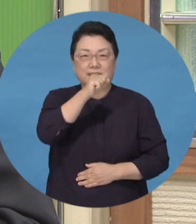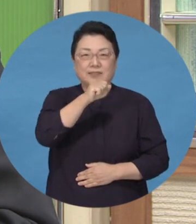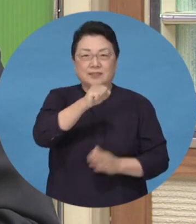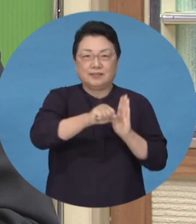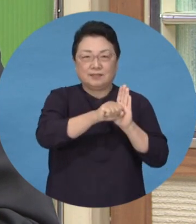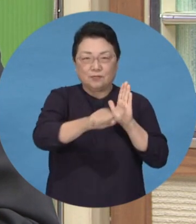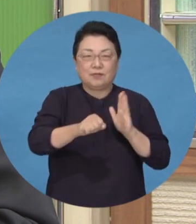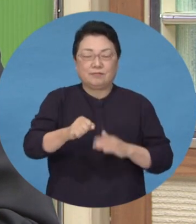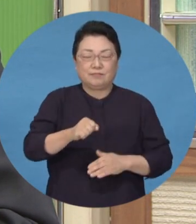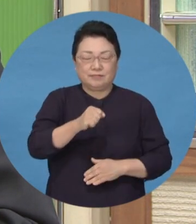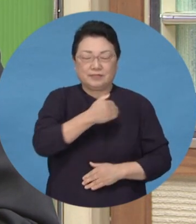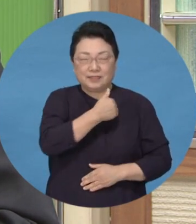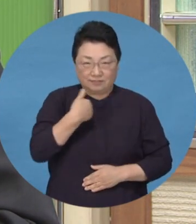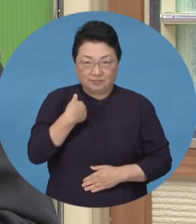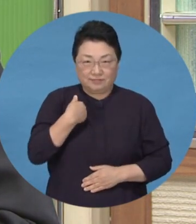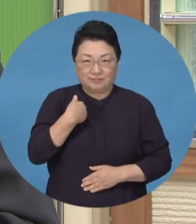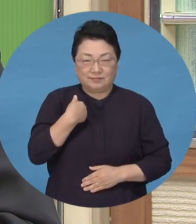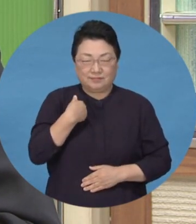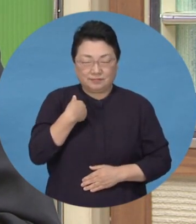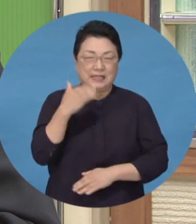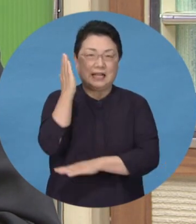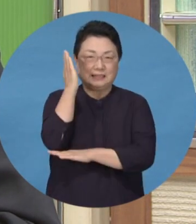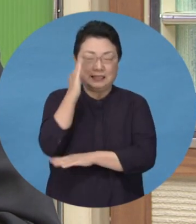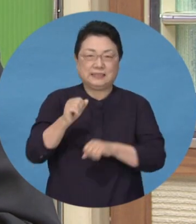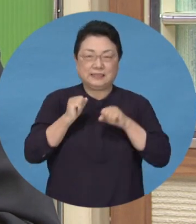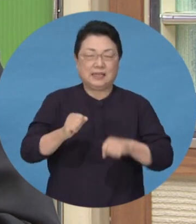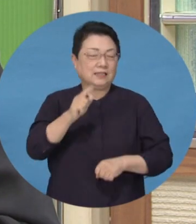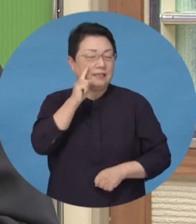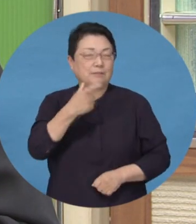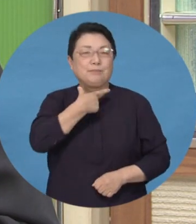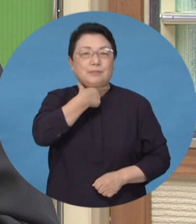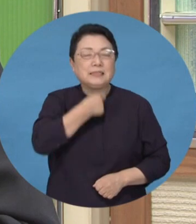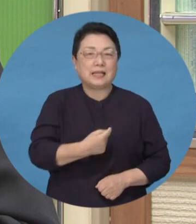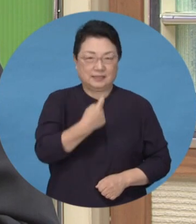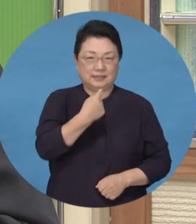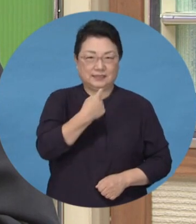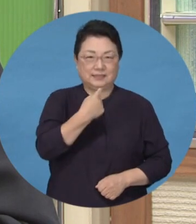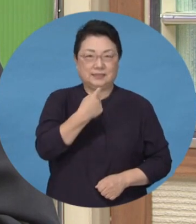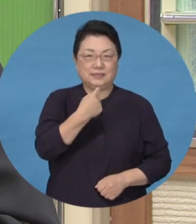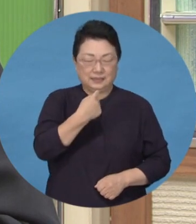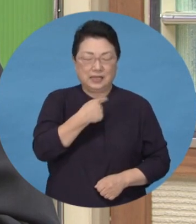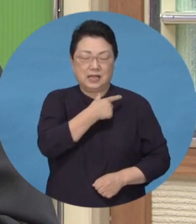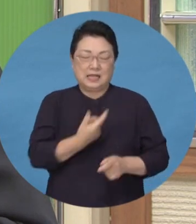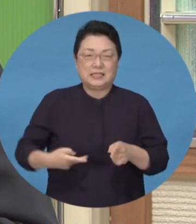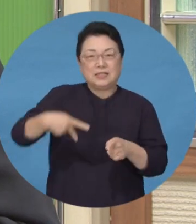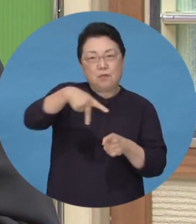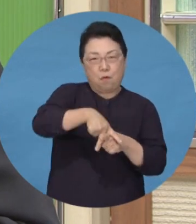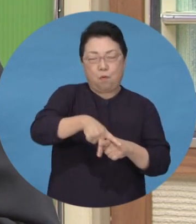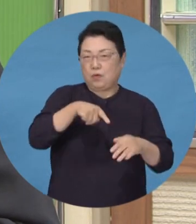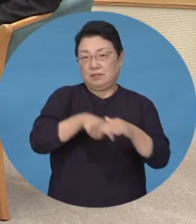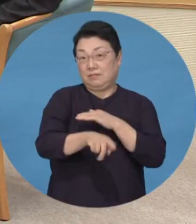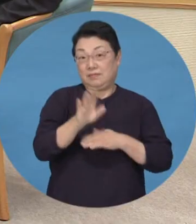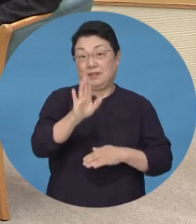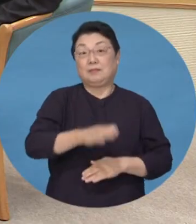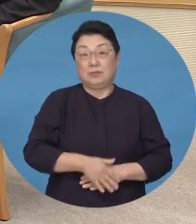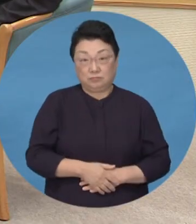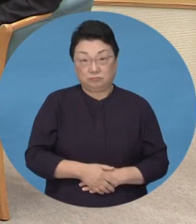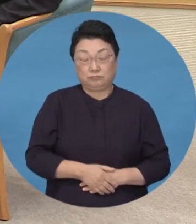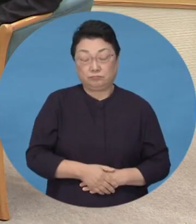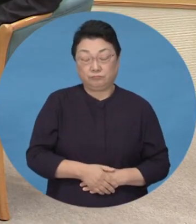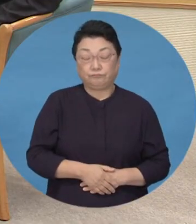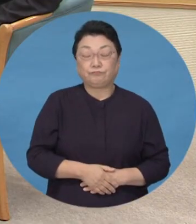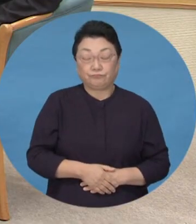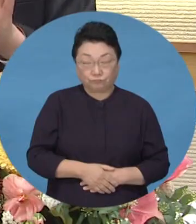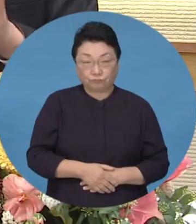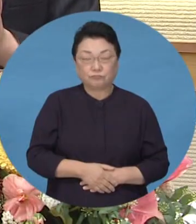上で自分の腕を振ってみたいと思ったのが知事を目指したきっかけになりますその中で